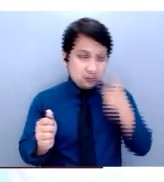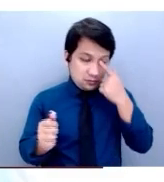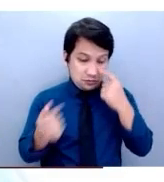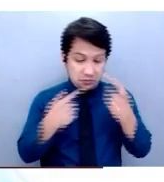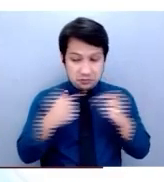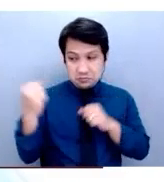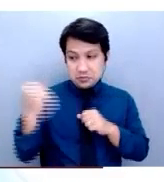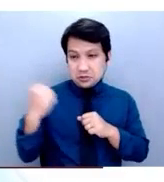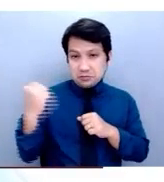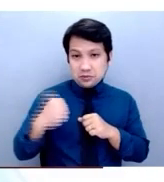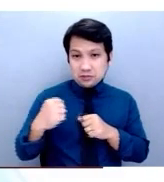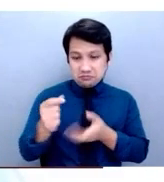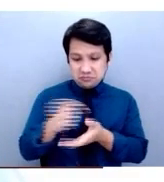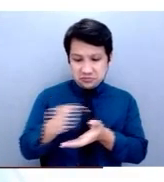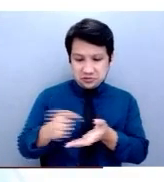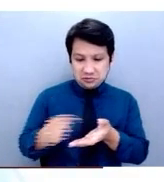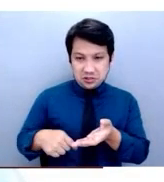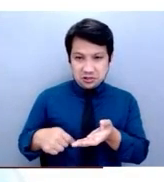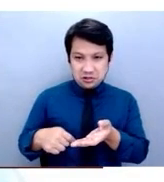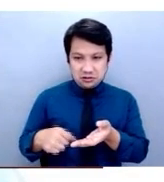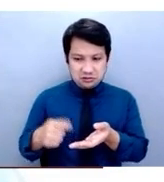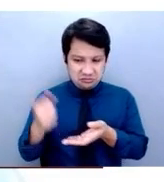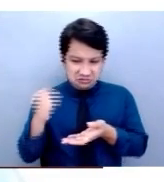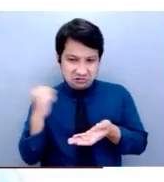sumasang-ayon sa pagkasulat ng desisyon,